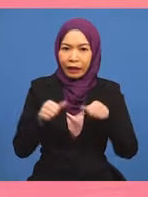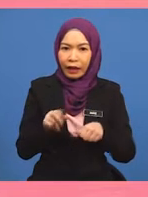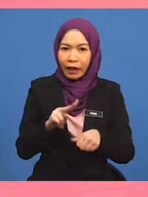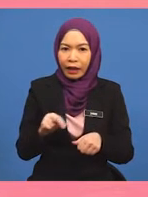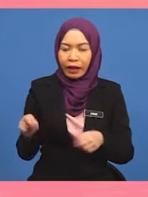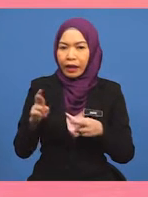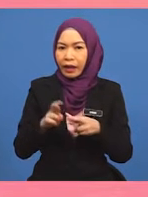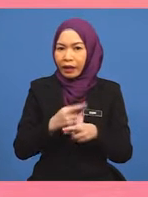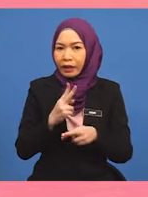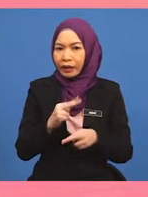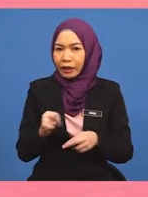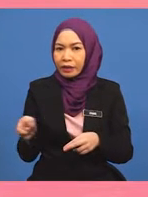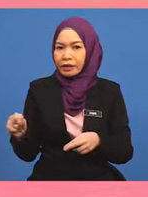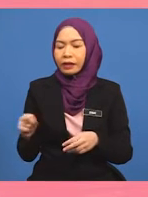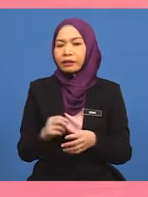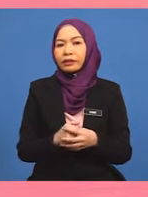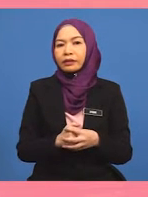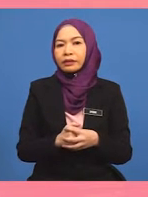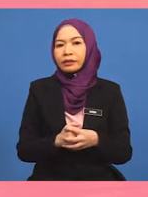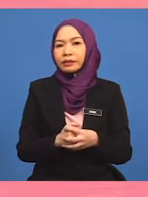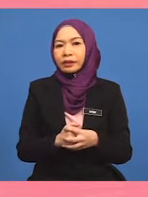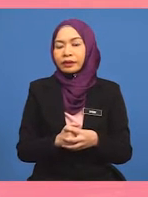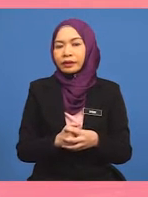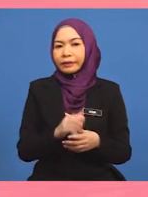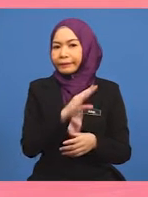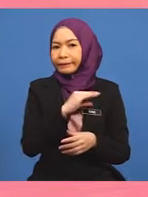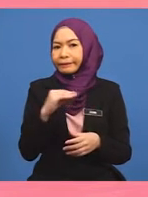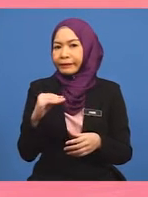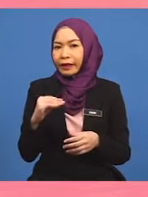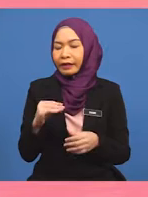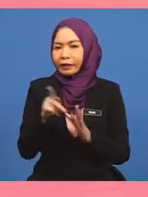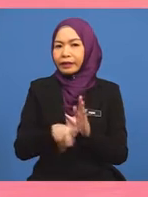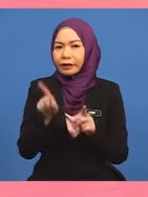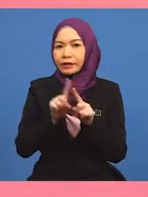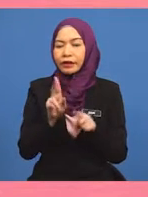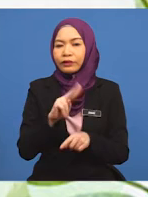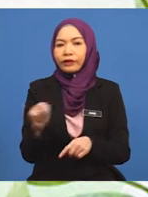keringkasan. Kesembilan, yang akhir sekali, kesatuan.